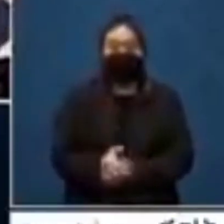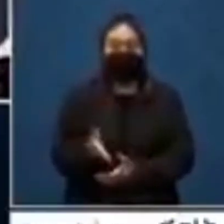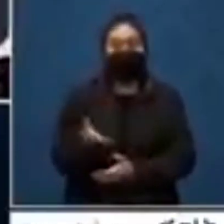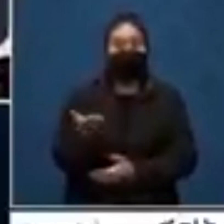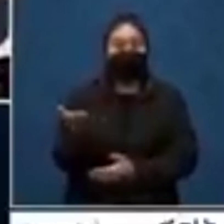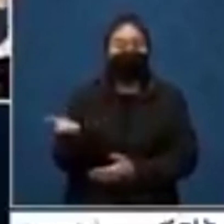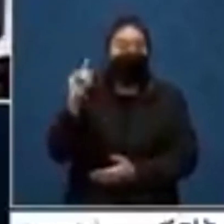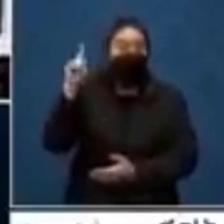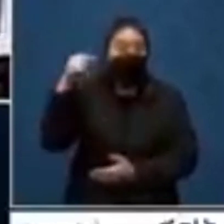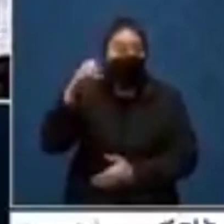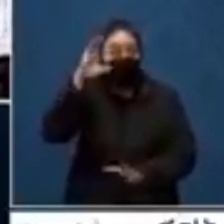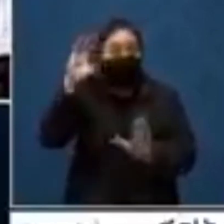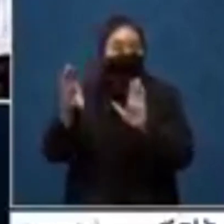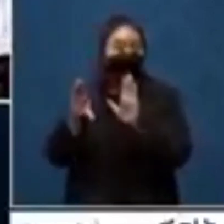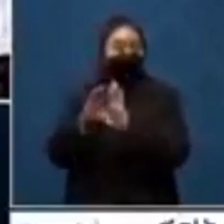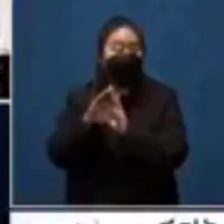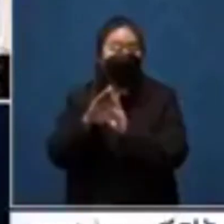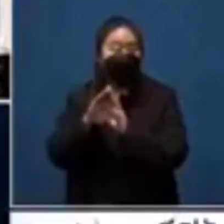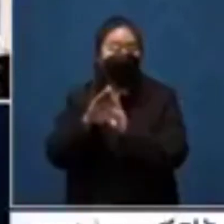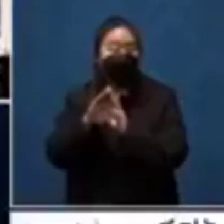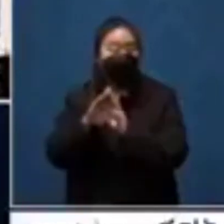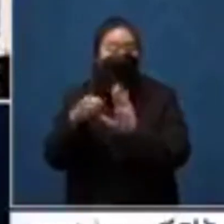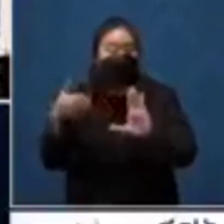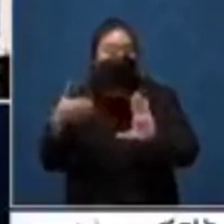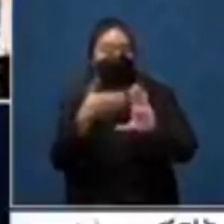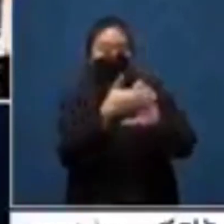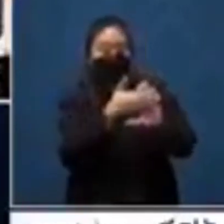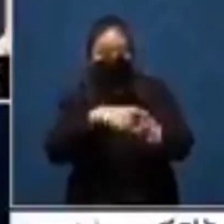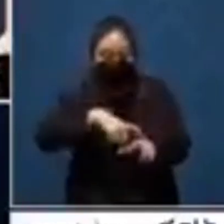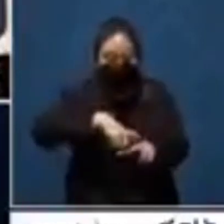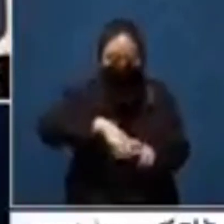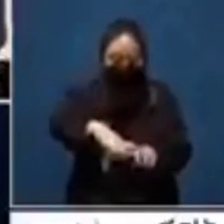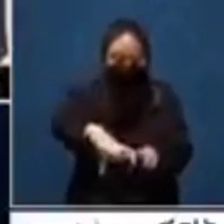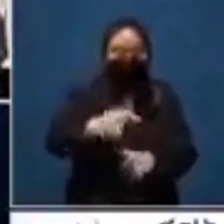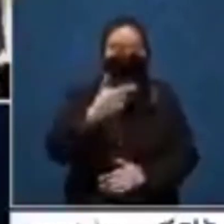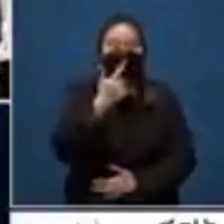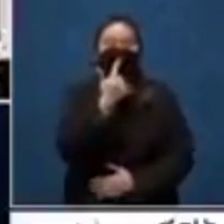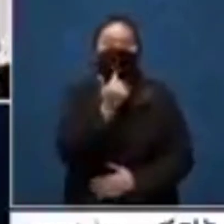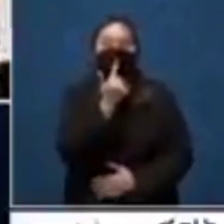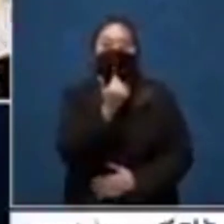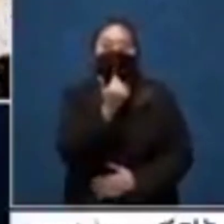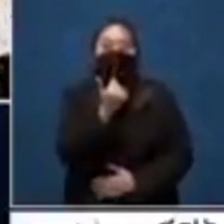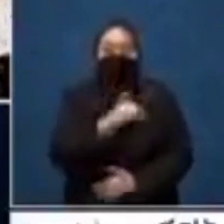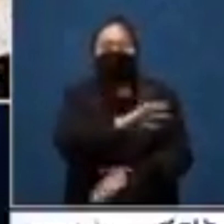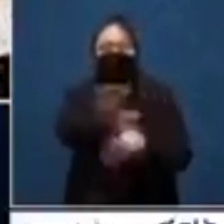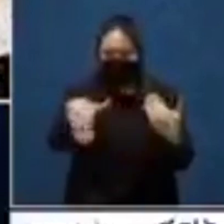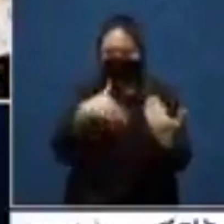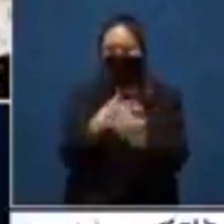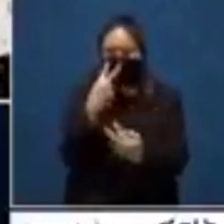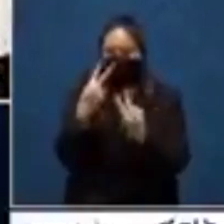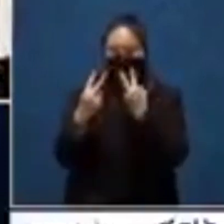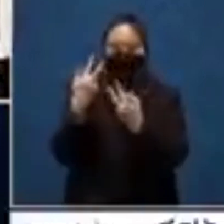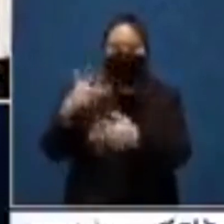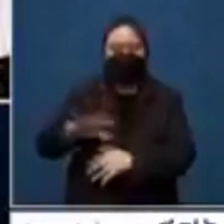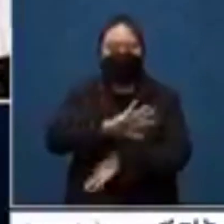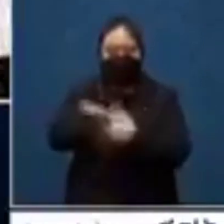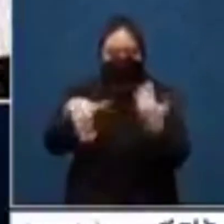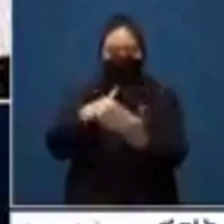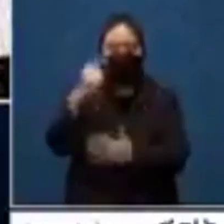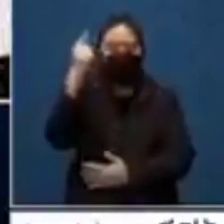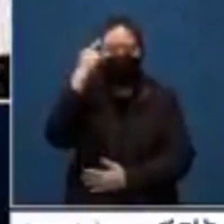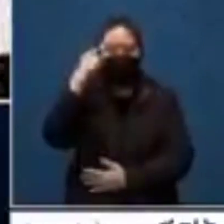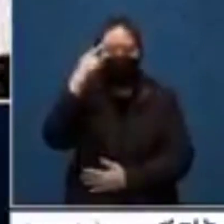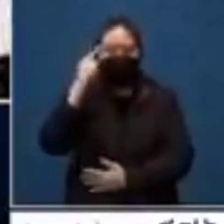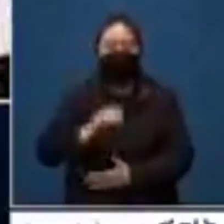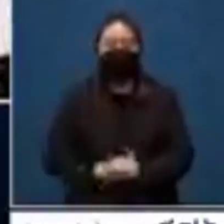ให้ท่านอมรัตน์นำภาพที่เป็นในเรื่องของพรมแดงนะครับซึ่งเป็นภาพที่ผมว่าทุกคนเห็นกันหมดนะครับทุกคนรู้ฮะ